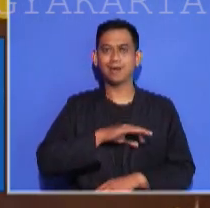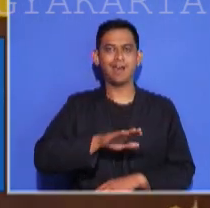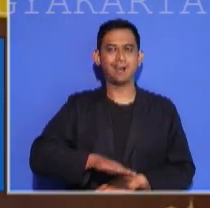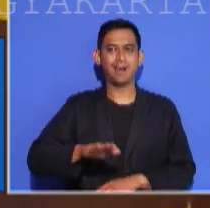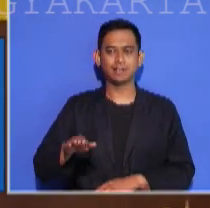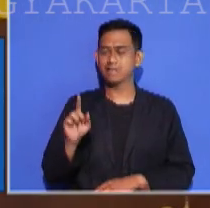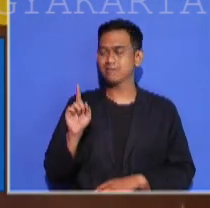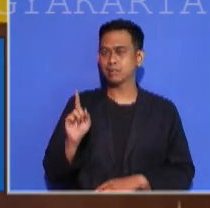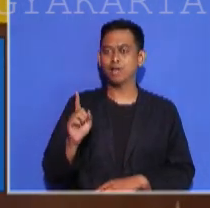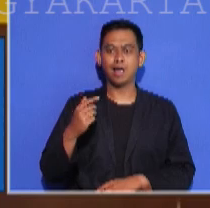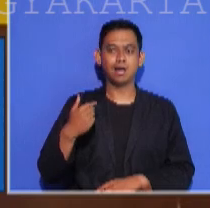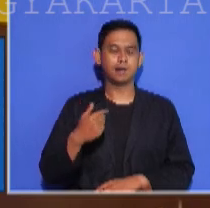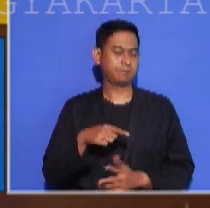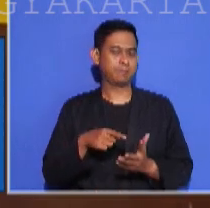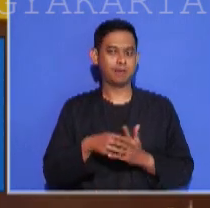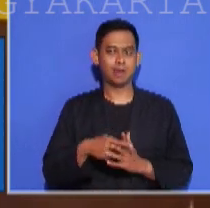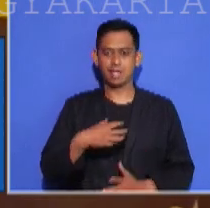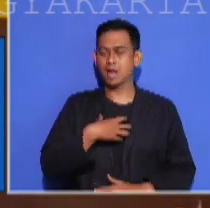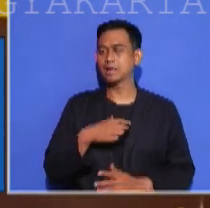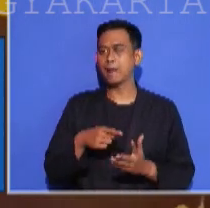belum mempunyai hak pilih, kedepannya